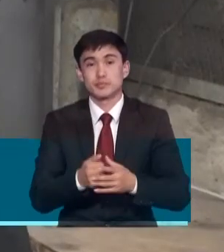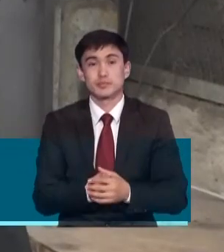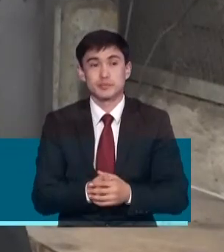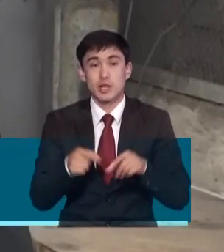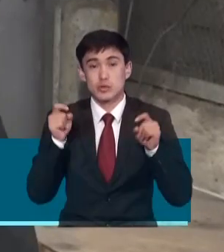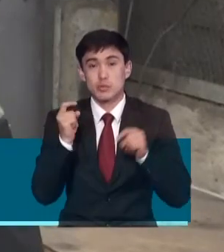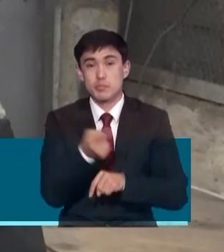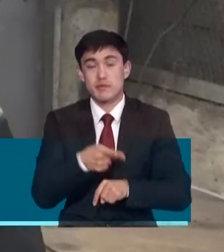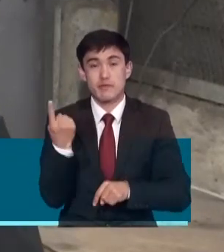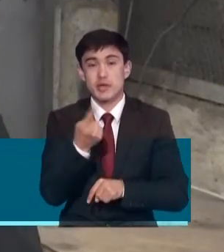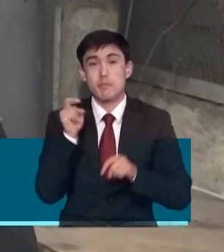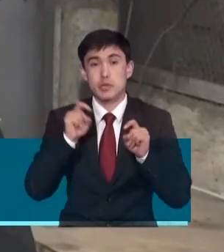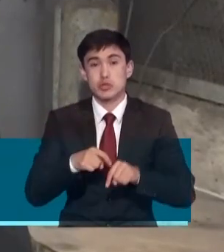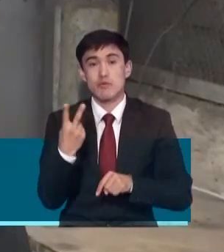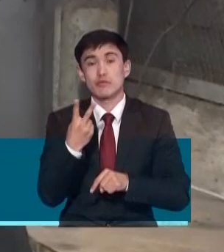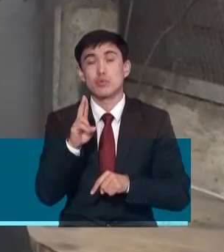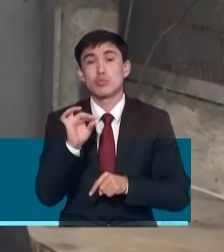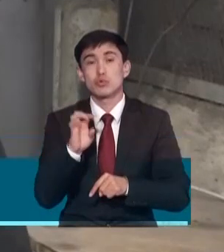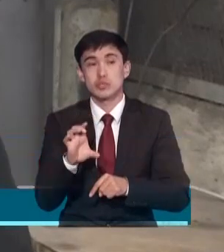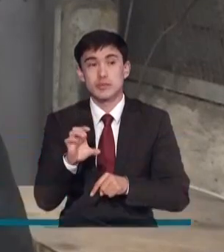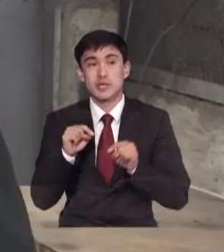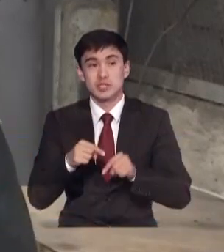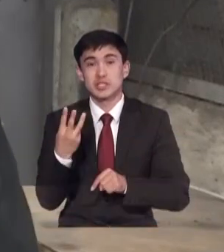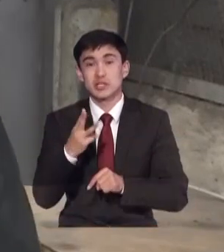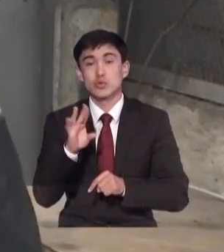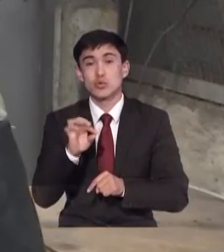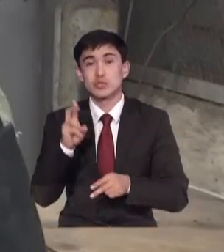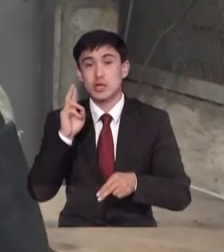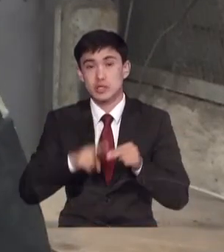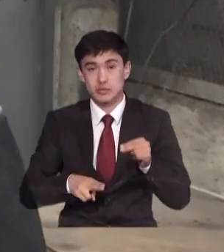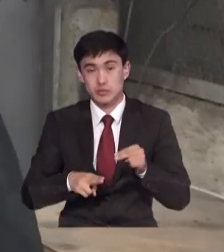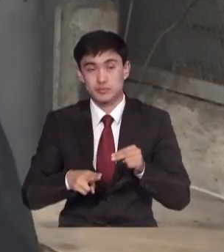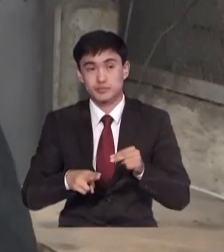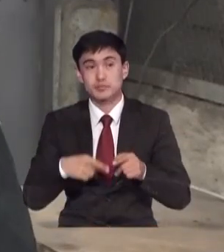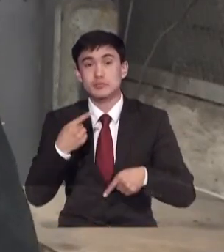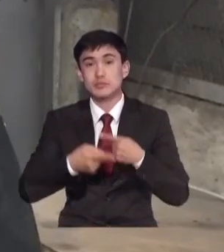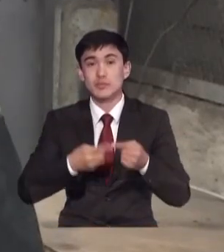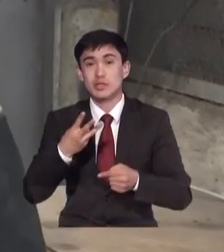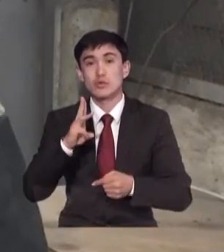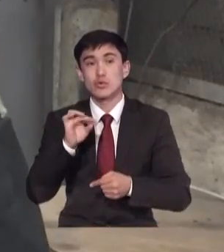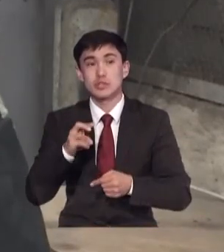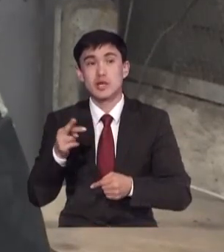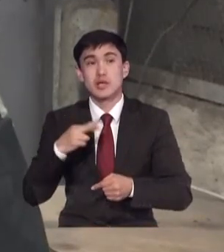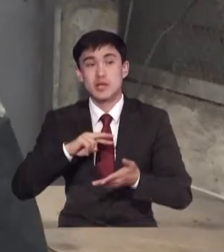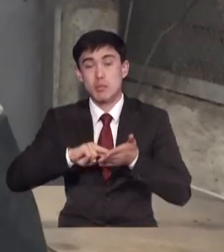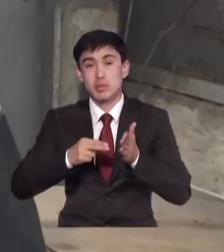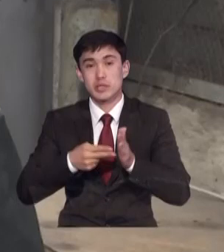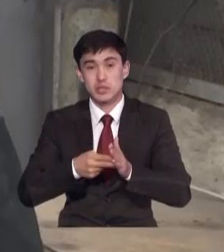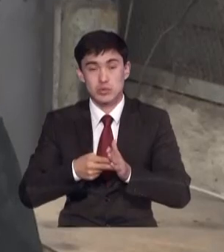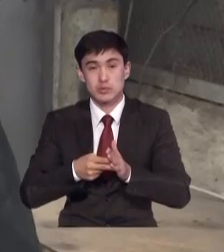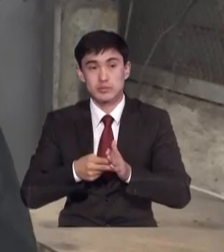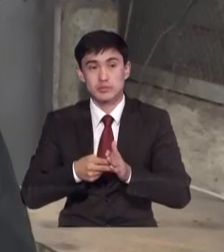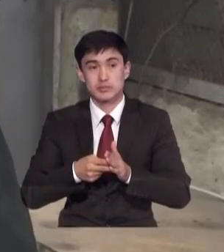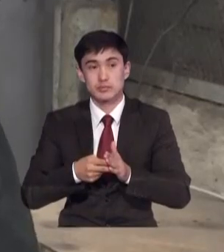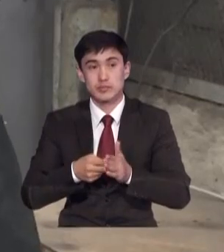Сюда впервые я пришел во втором курсе, сейчас третий курс уже заканчиваю. После третьего курса я планирую,